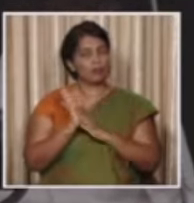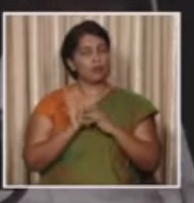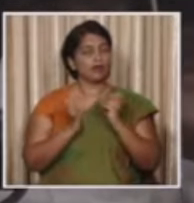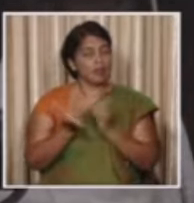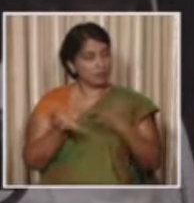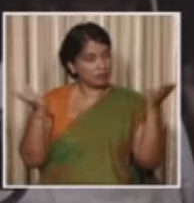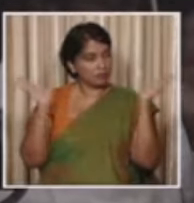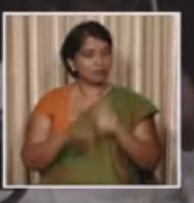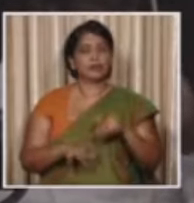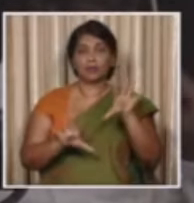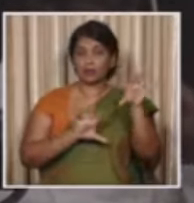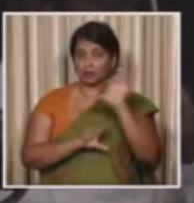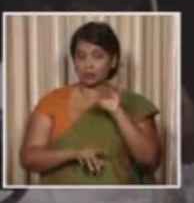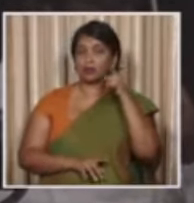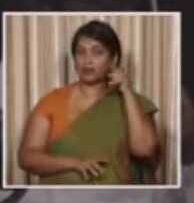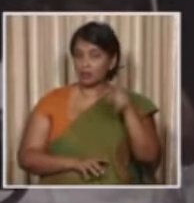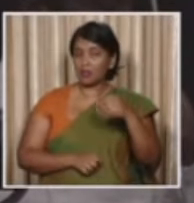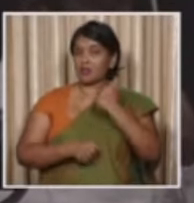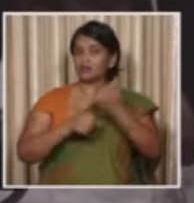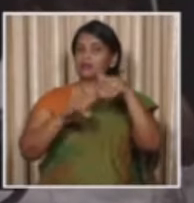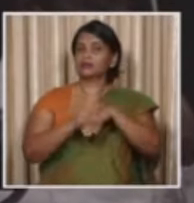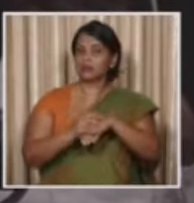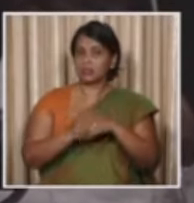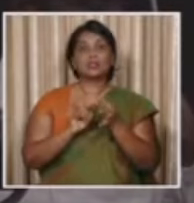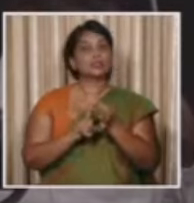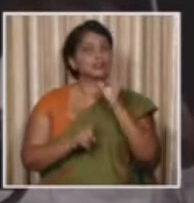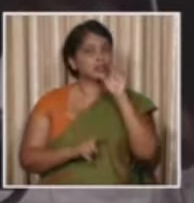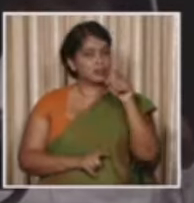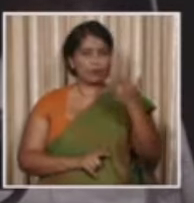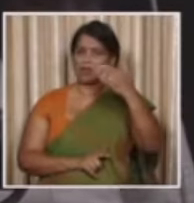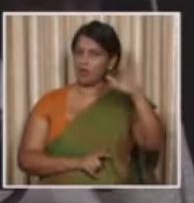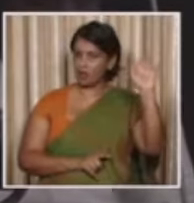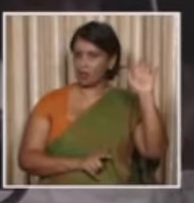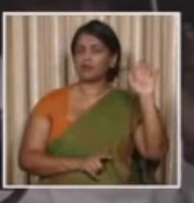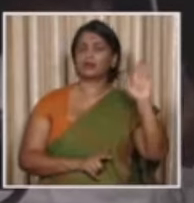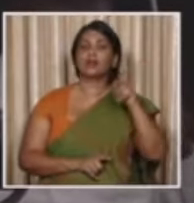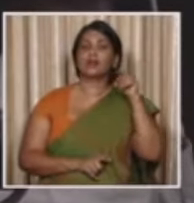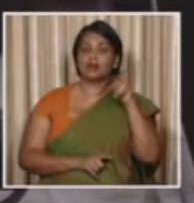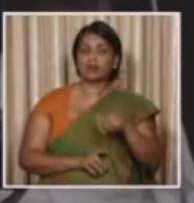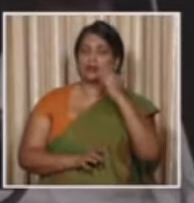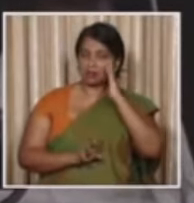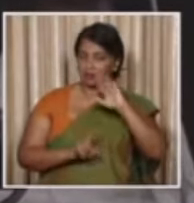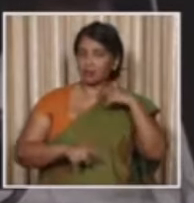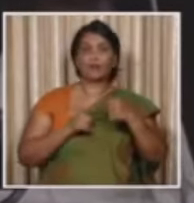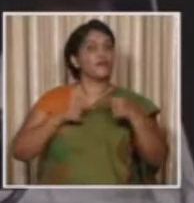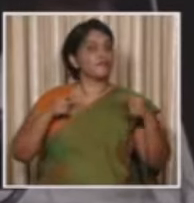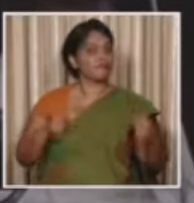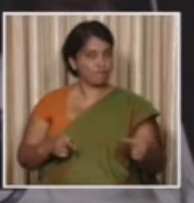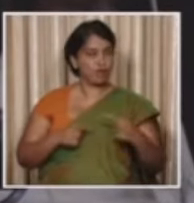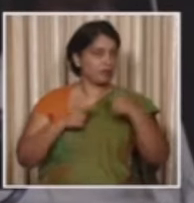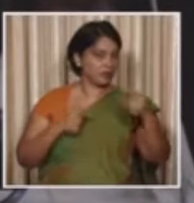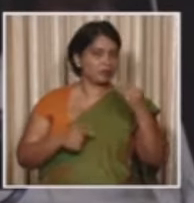කැඳවලා මේ පත් කරපු ඔබතුමාලා ආණ්ඩුවෙන් පත් කරපු සභාපතිවරයා ඉවත් කරලා මේක සම්ප්‍රදාය තියෙන විපක්ෂයට